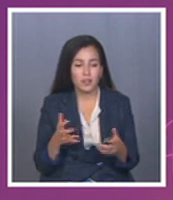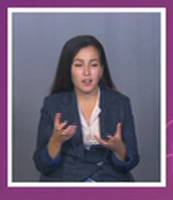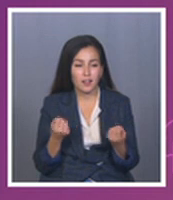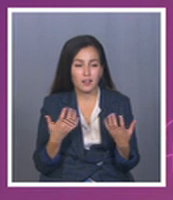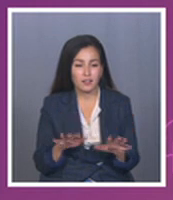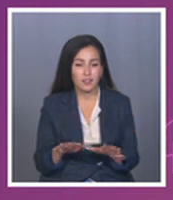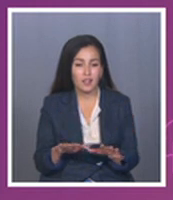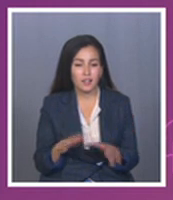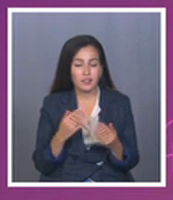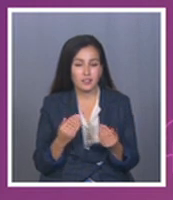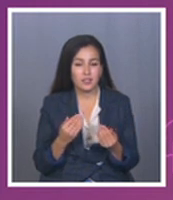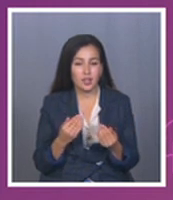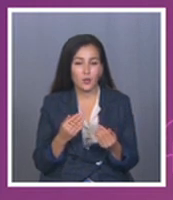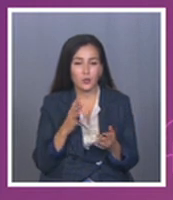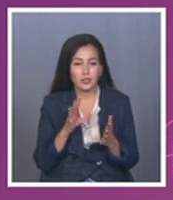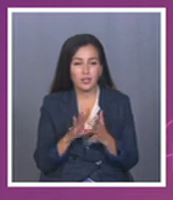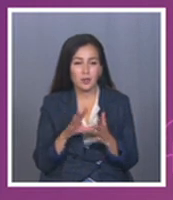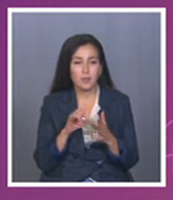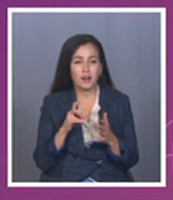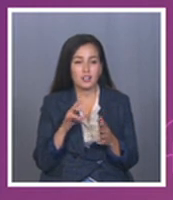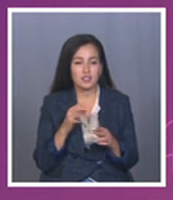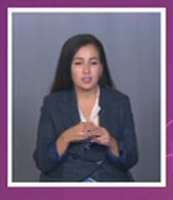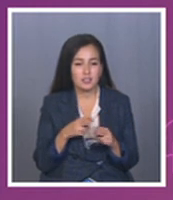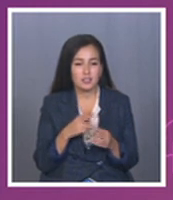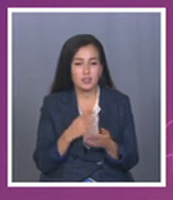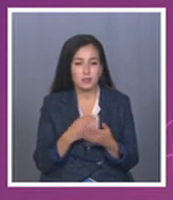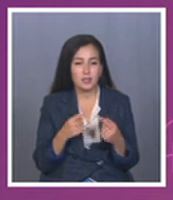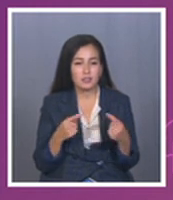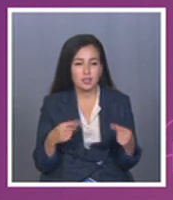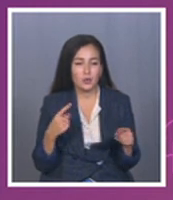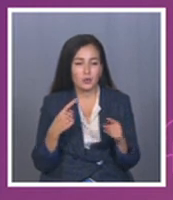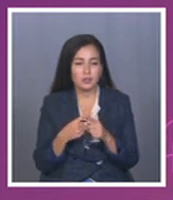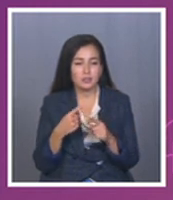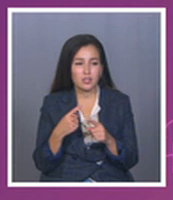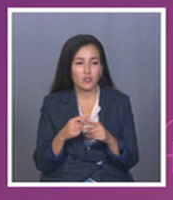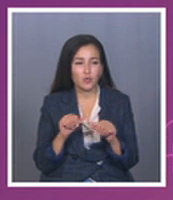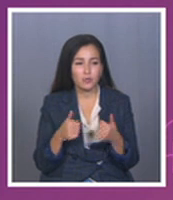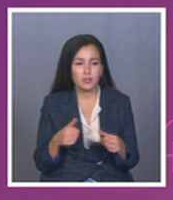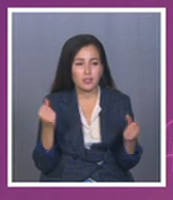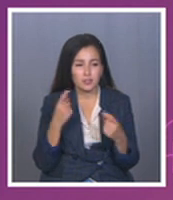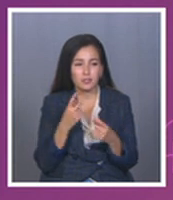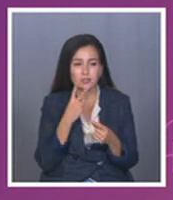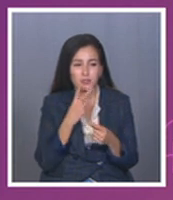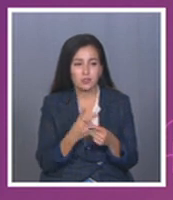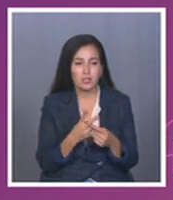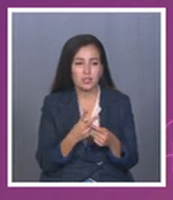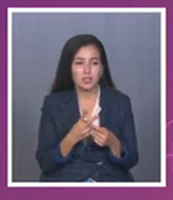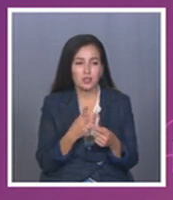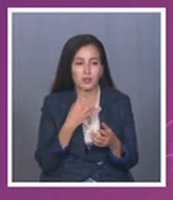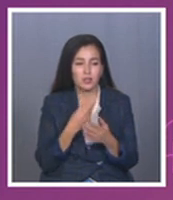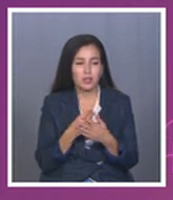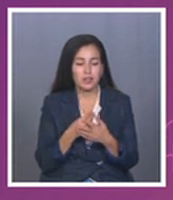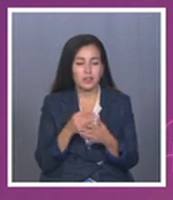алдық. Енді оттек пен магниден тұратын басқа қосылыстың формуласын анықтап көрейік. Магний мен оттектің таңбаларын